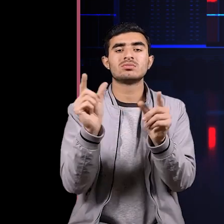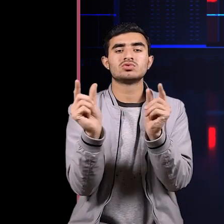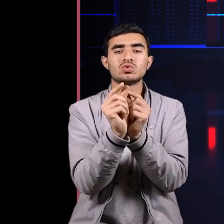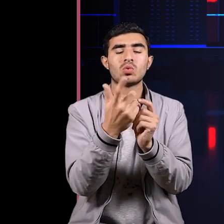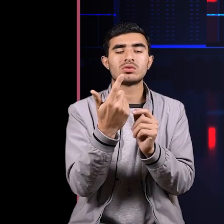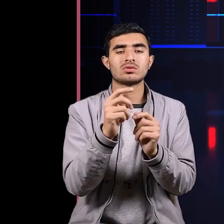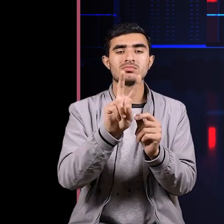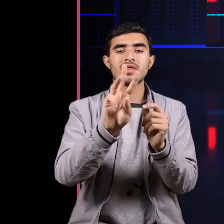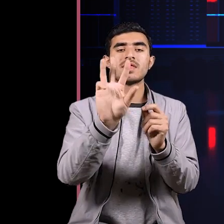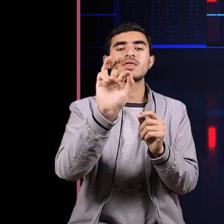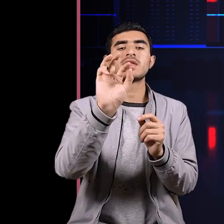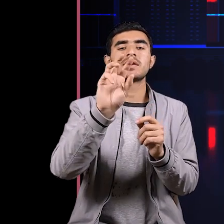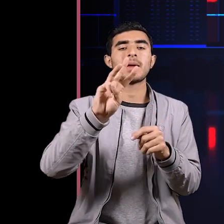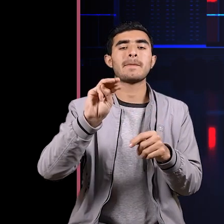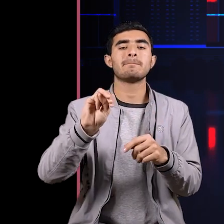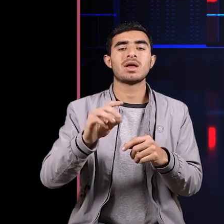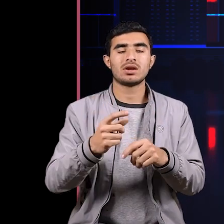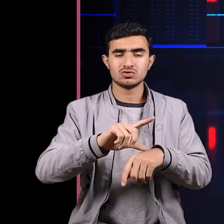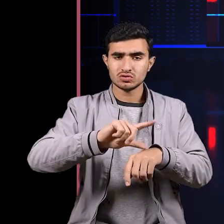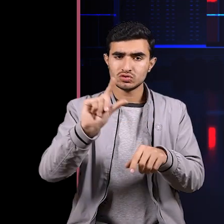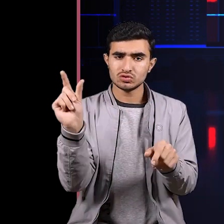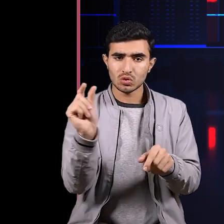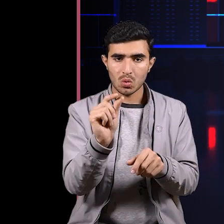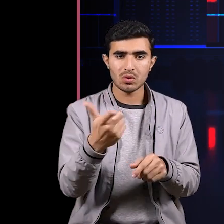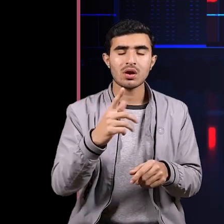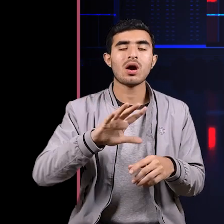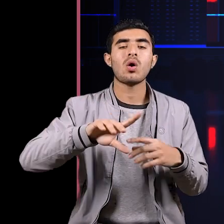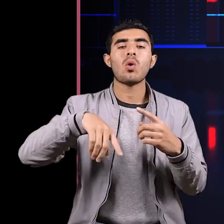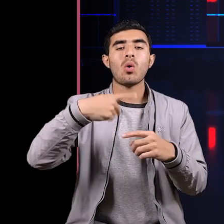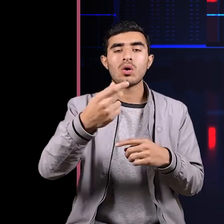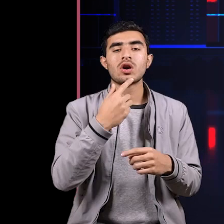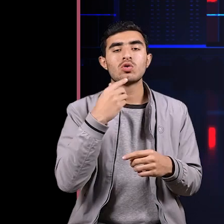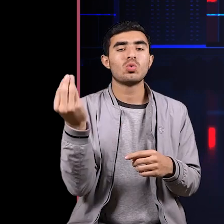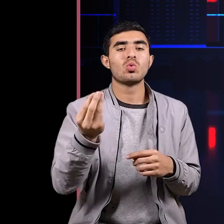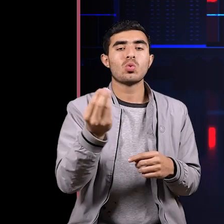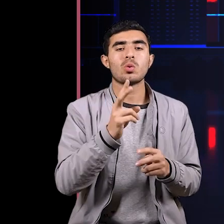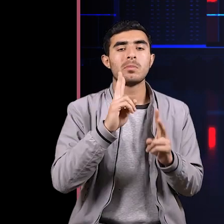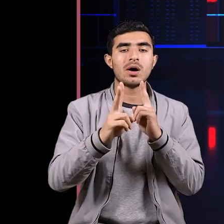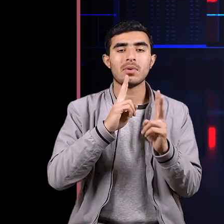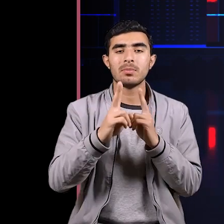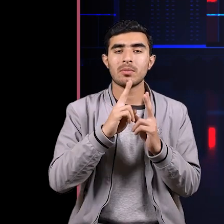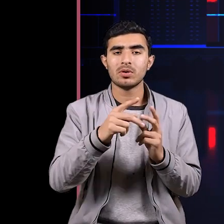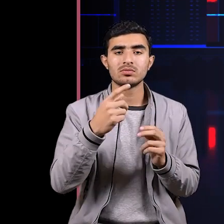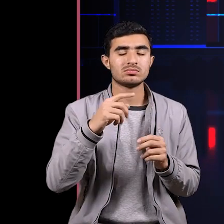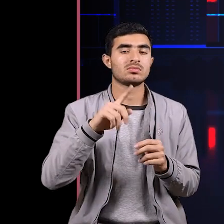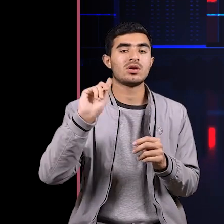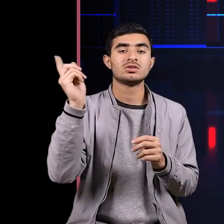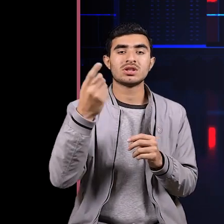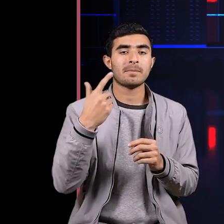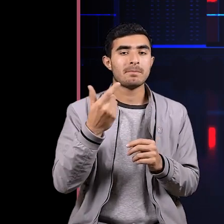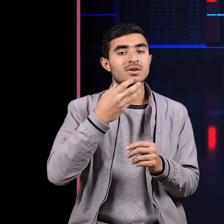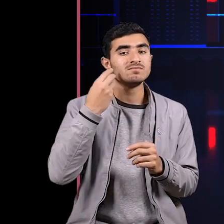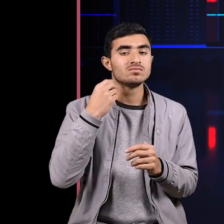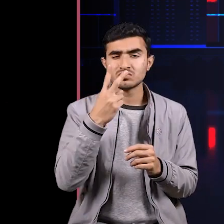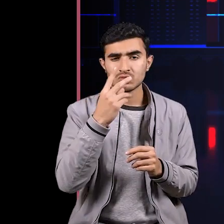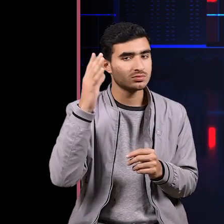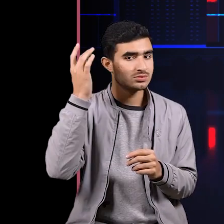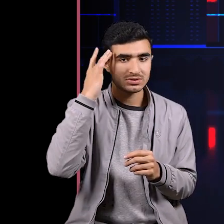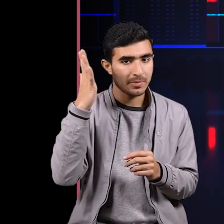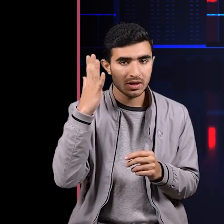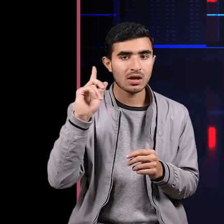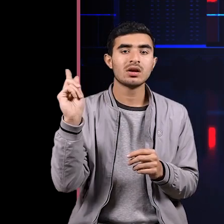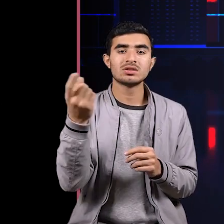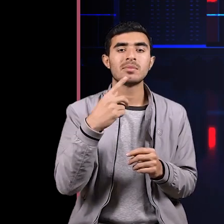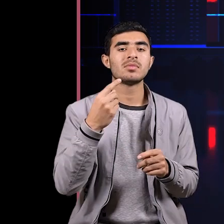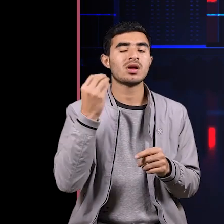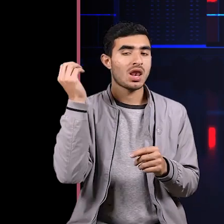बुलेटिन्स भी होते थे, न्यूज़ भी होती थी और दूसरी सारी चीज़ें हमें सिंधी में कवर करना होती थी। फिर उसको देखते हुए एक स्पेस भी था, एक नीड भी थी। फिर उसको देखते हुए